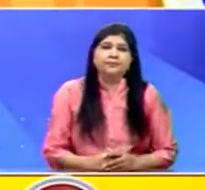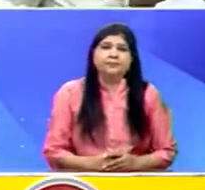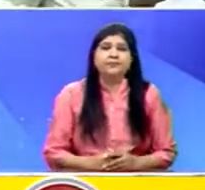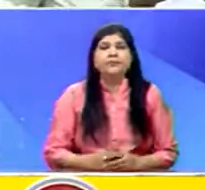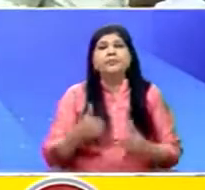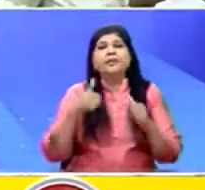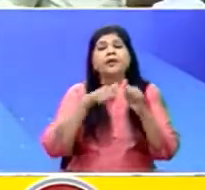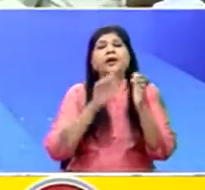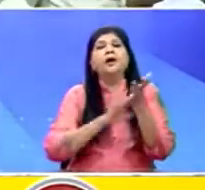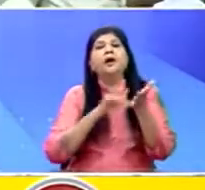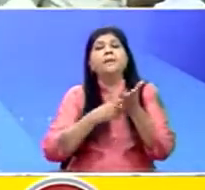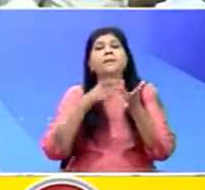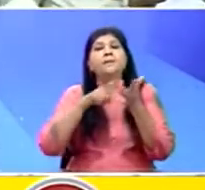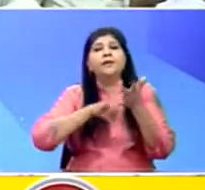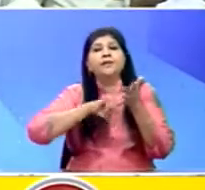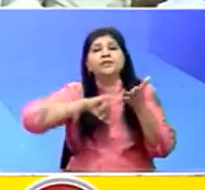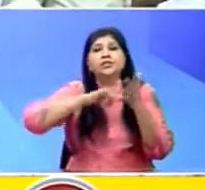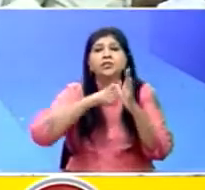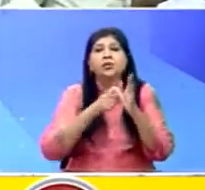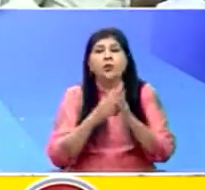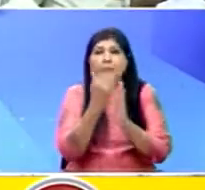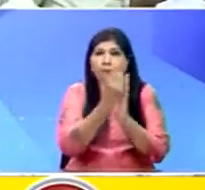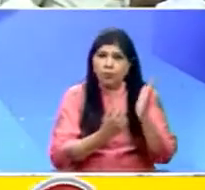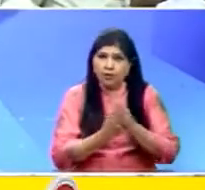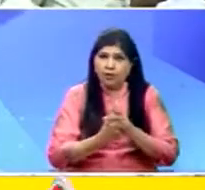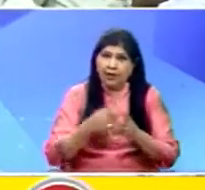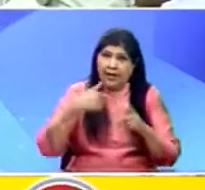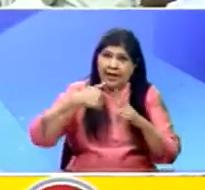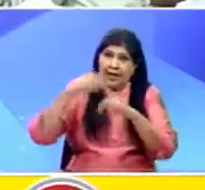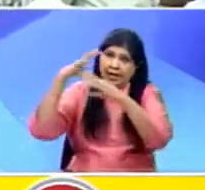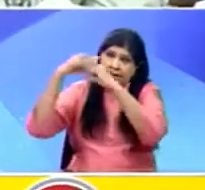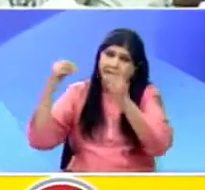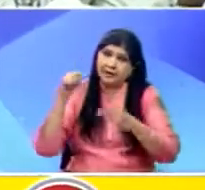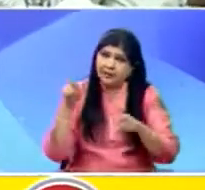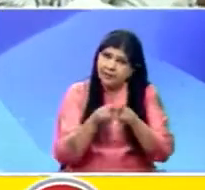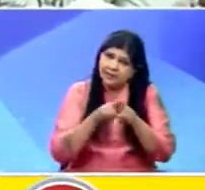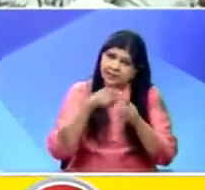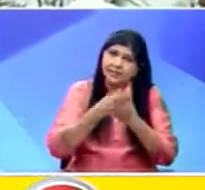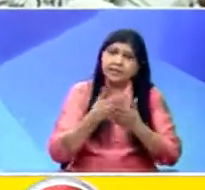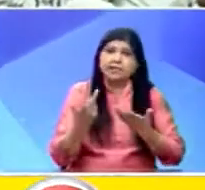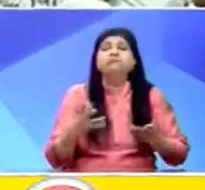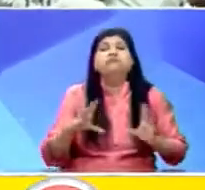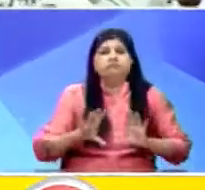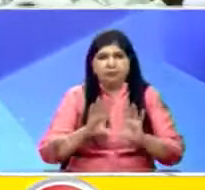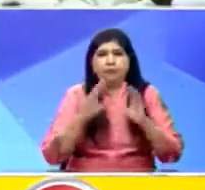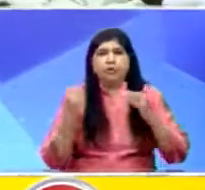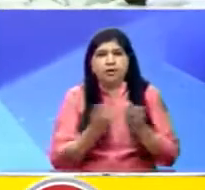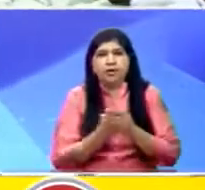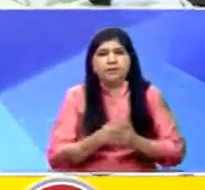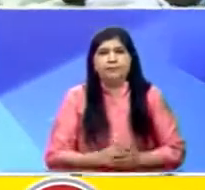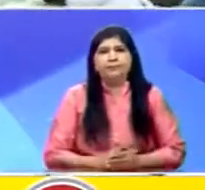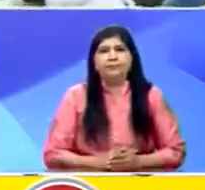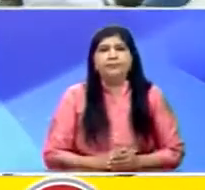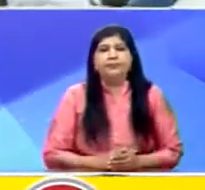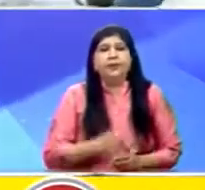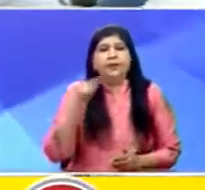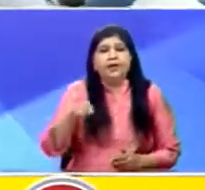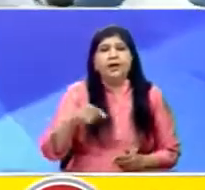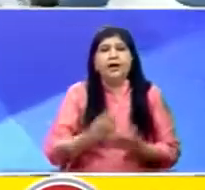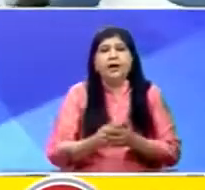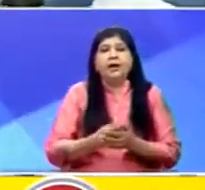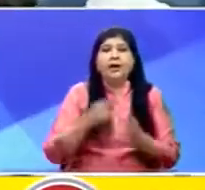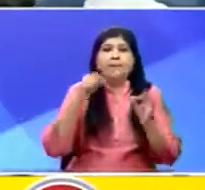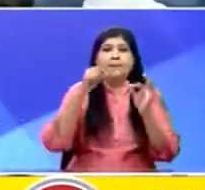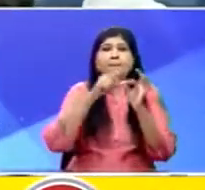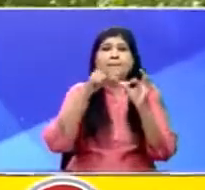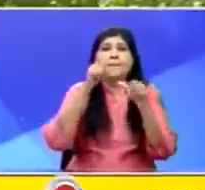अमृत सरोवर का यह अभियान कर्नाटका में भी जोरों पर चल रहा है। यहाँ के